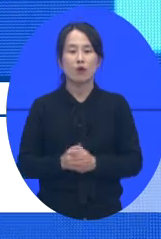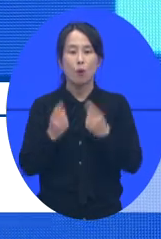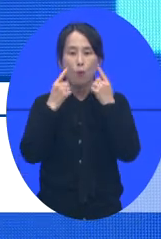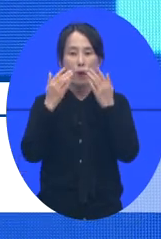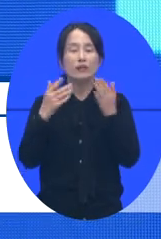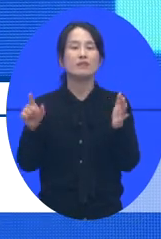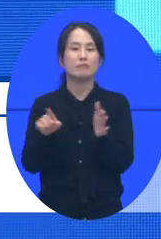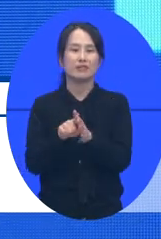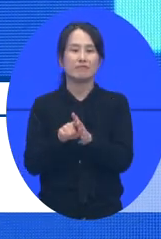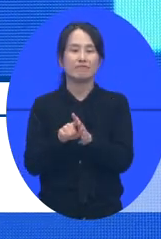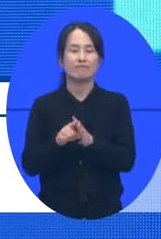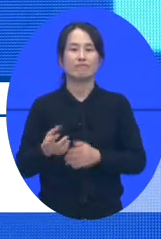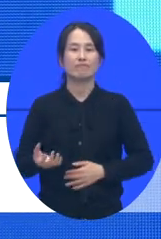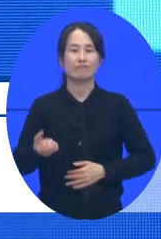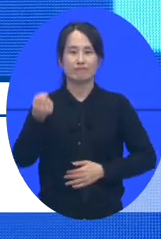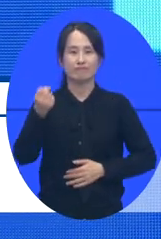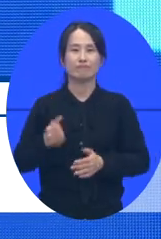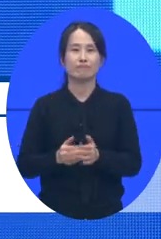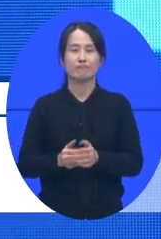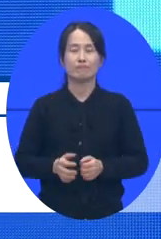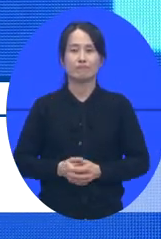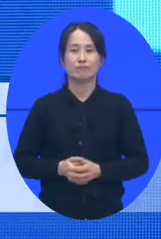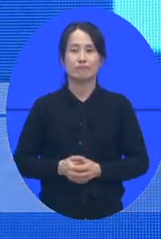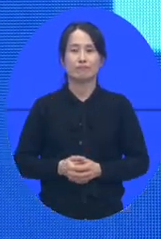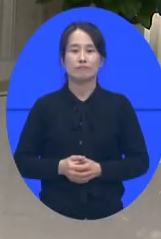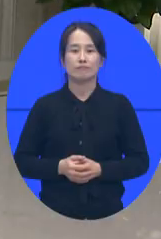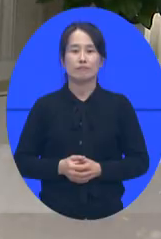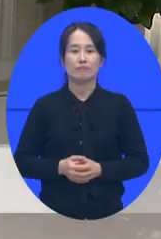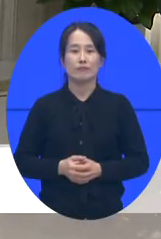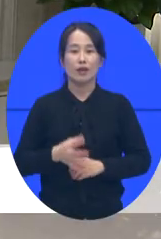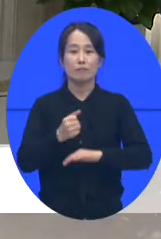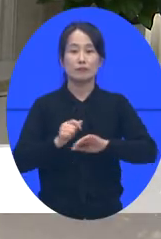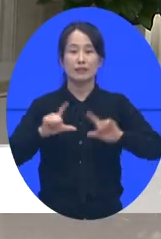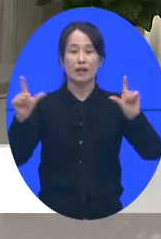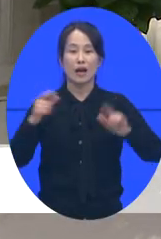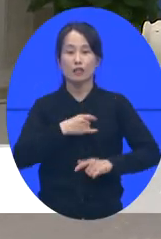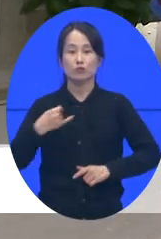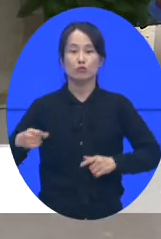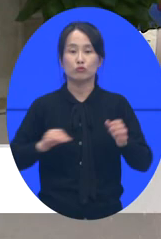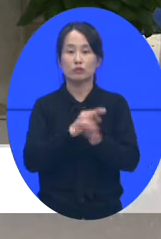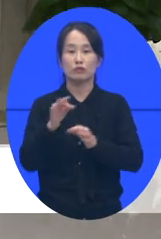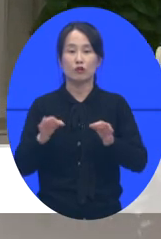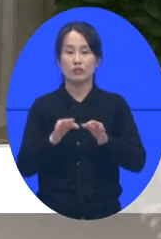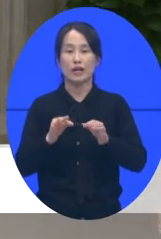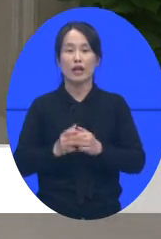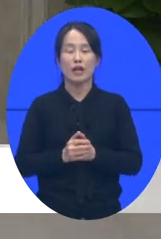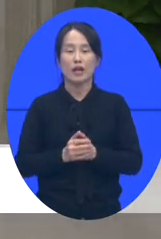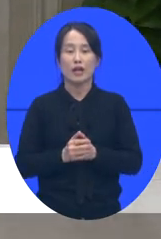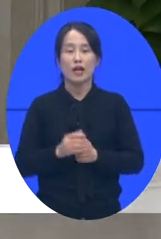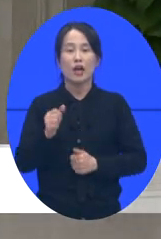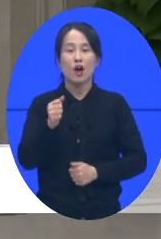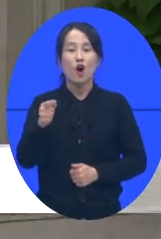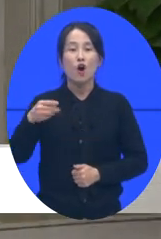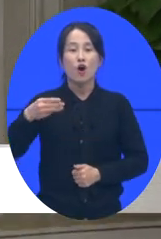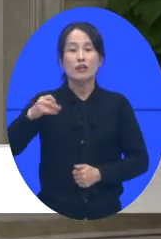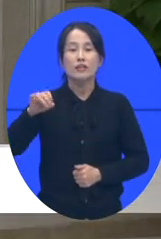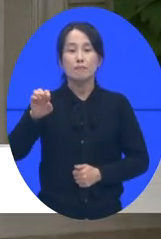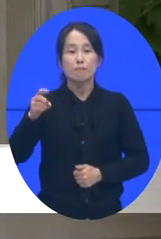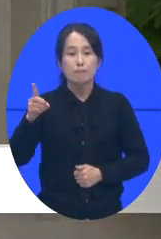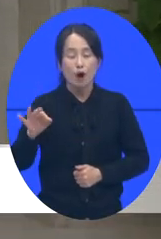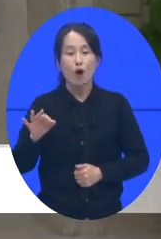수 있다고 하는 확신을 갖게 됐습니다. 마지막 날은 중국 경제정책의 핵심인 허리펑